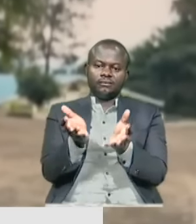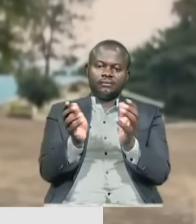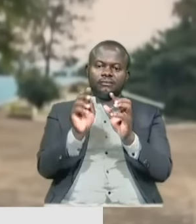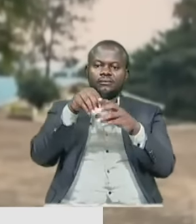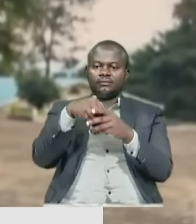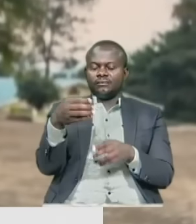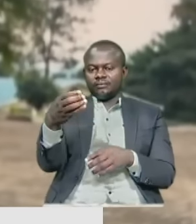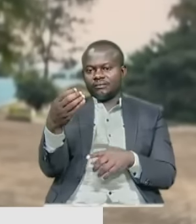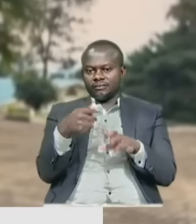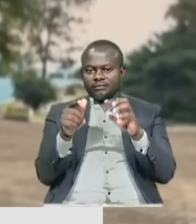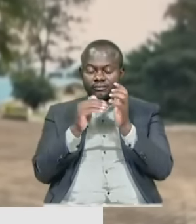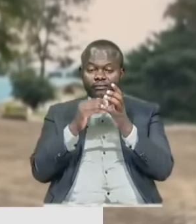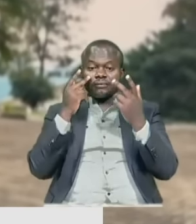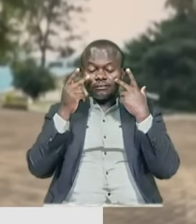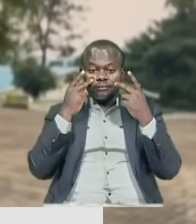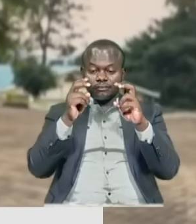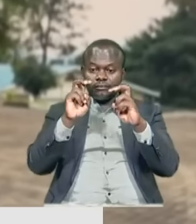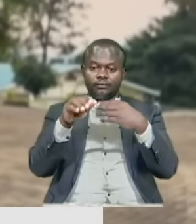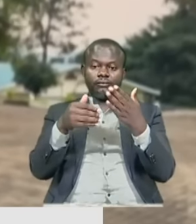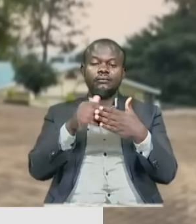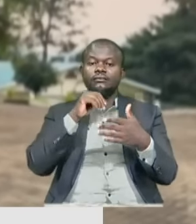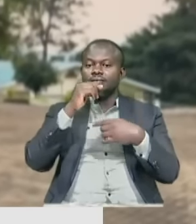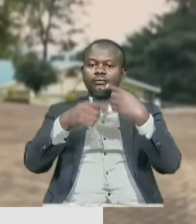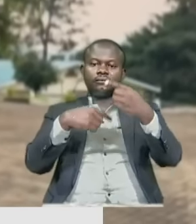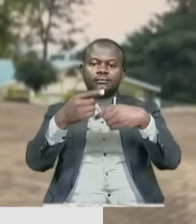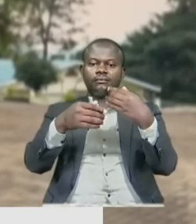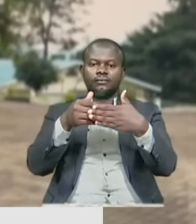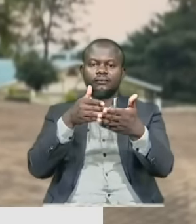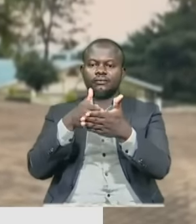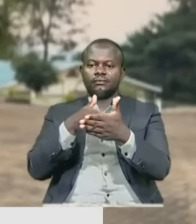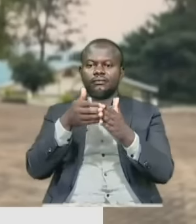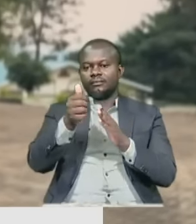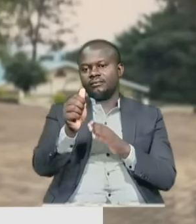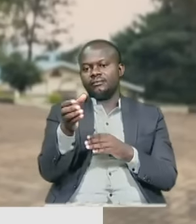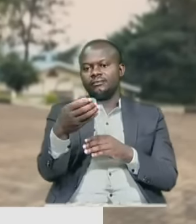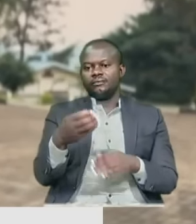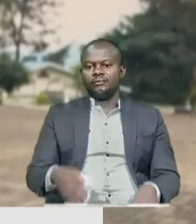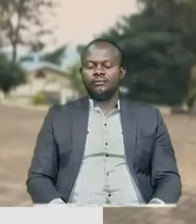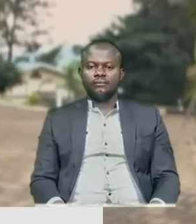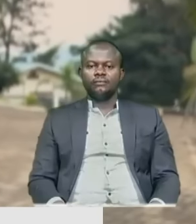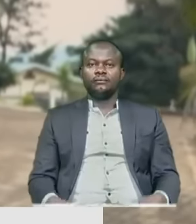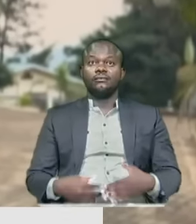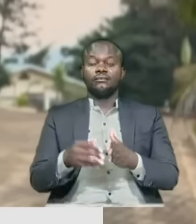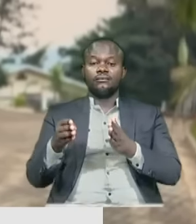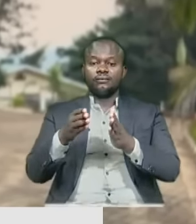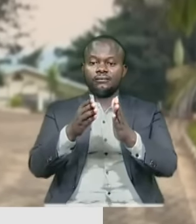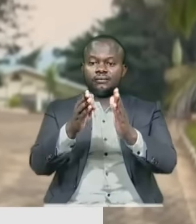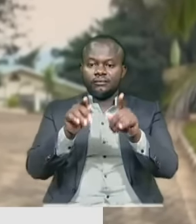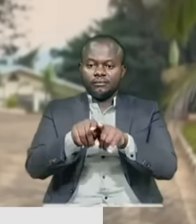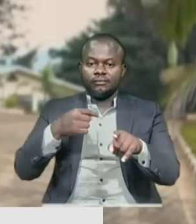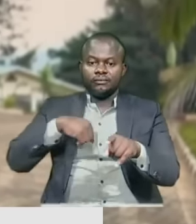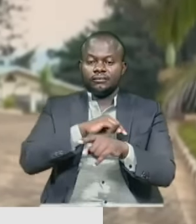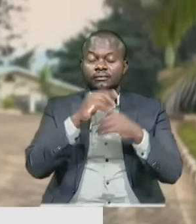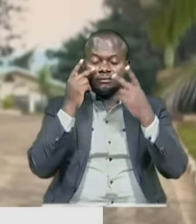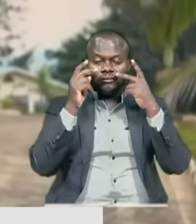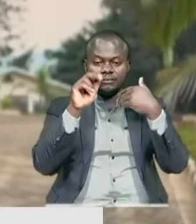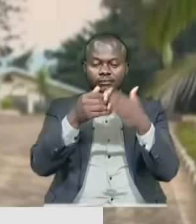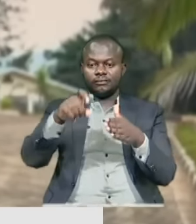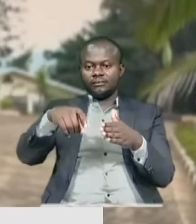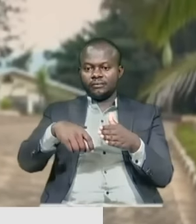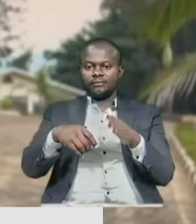cooperative ariko tunareba yuko badakomeza kubangamira ziriya cooperative hari imihanda natwe tubona yuko